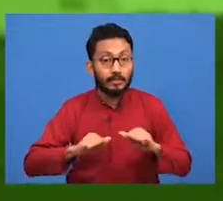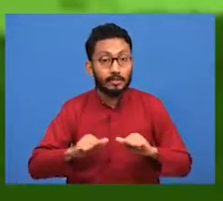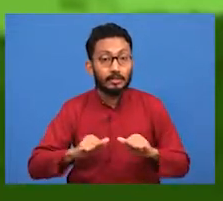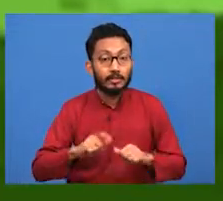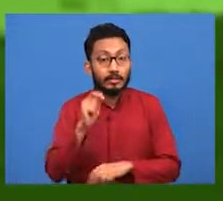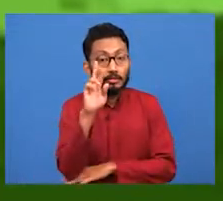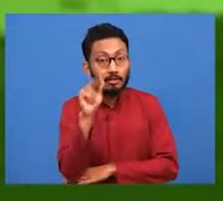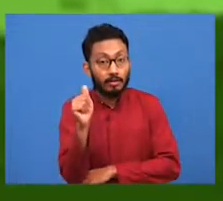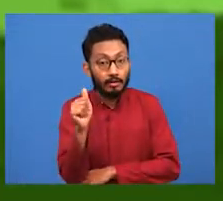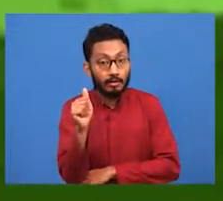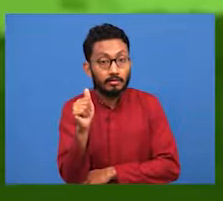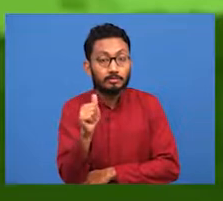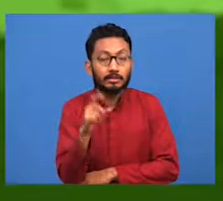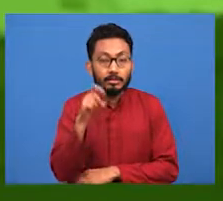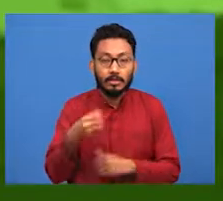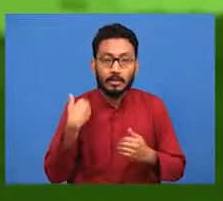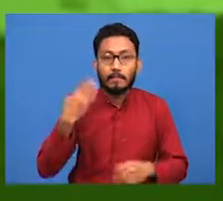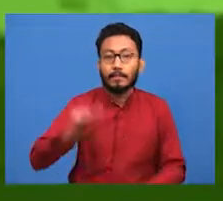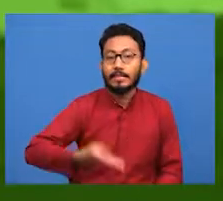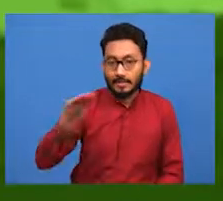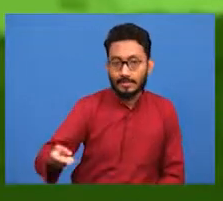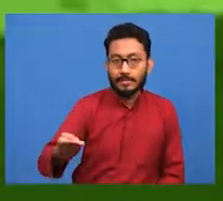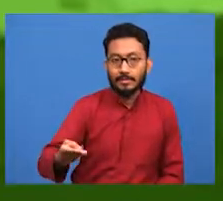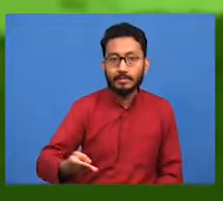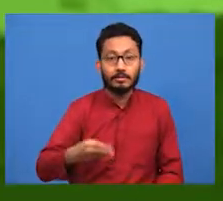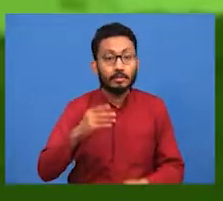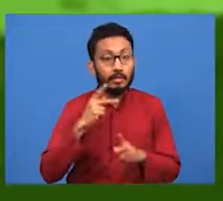mesti ada objek selepas kata kerja.